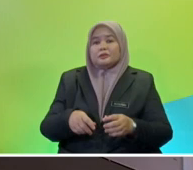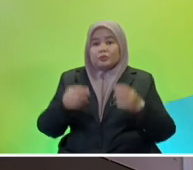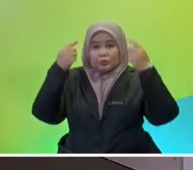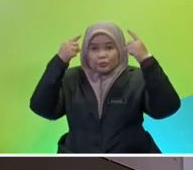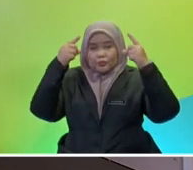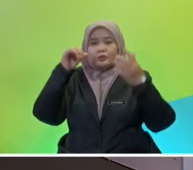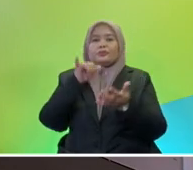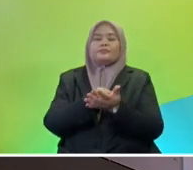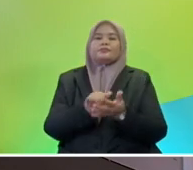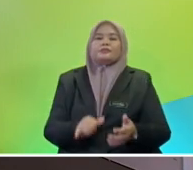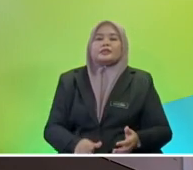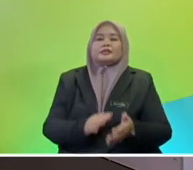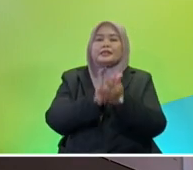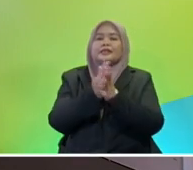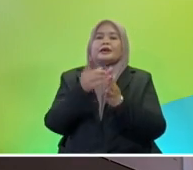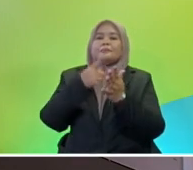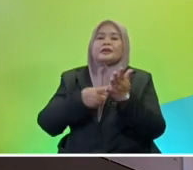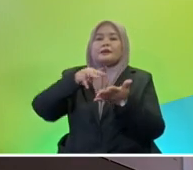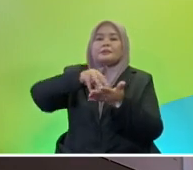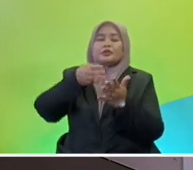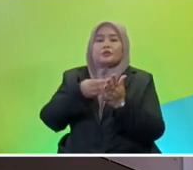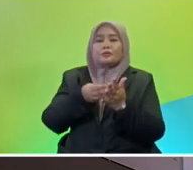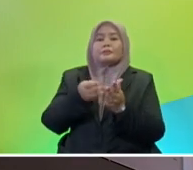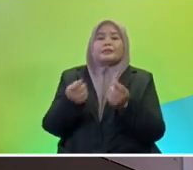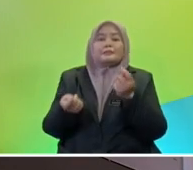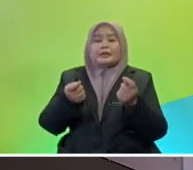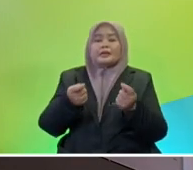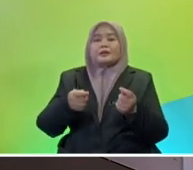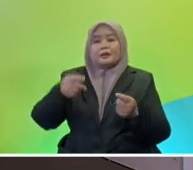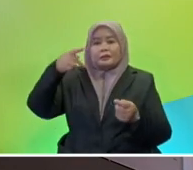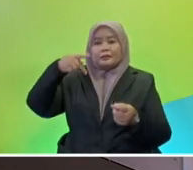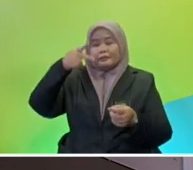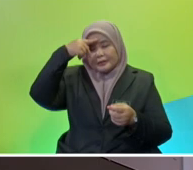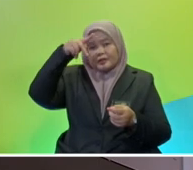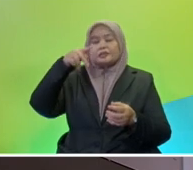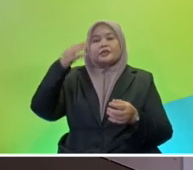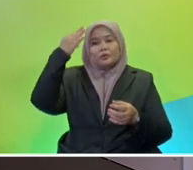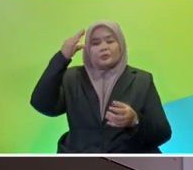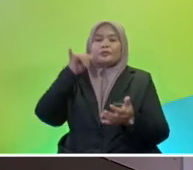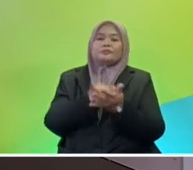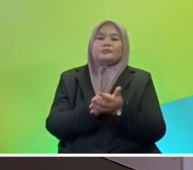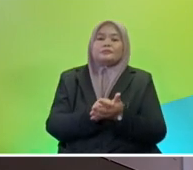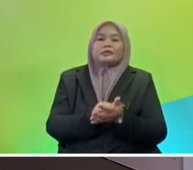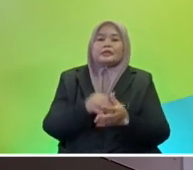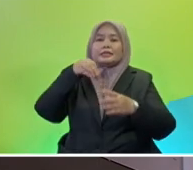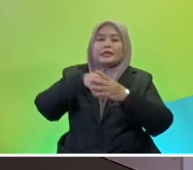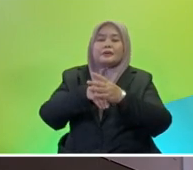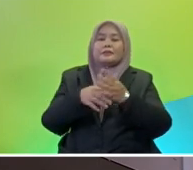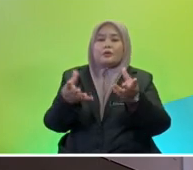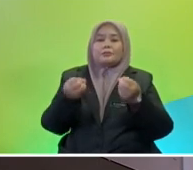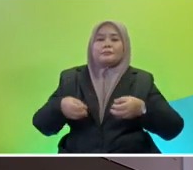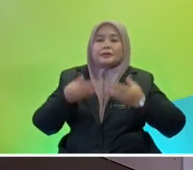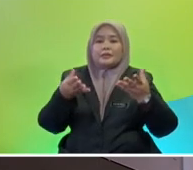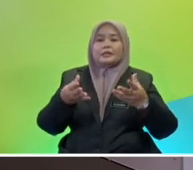Oke jadi Apakah lanjut pertimbangan profesional ini ini bermaksud bahwa Oke dalam Hendak memberikan